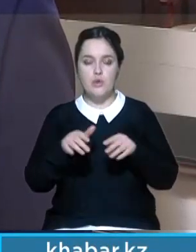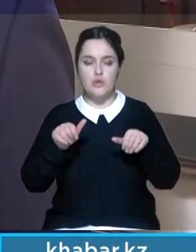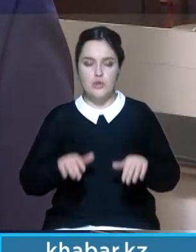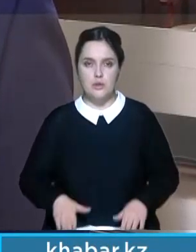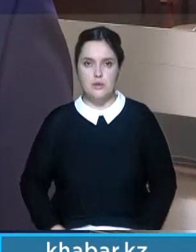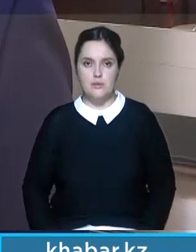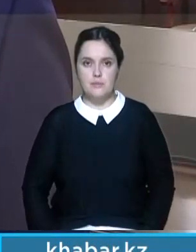рассмотреть L